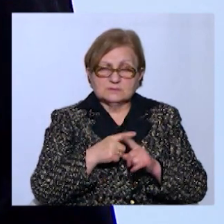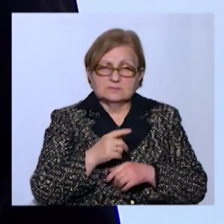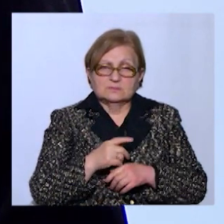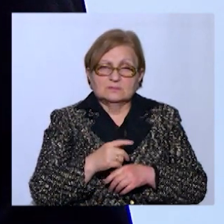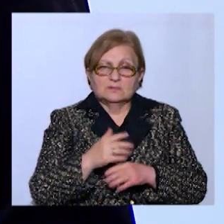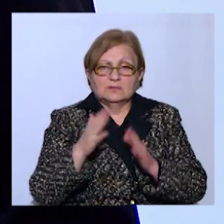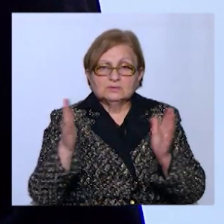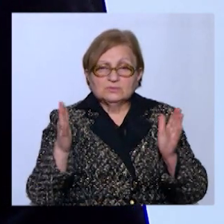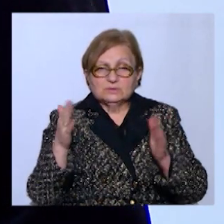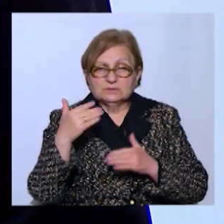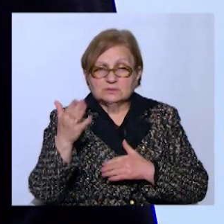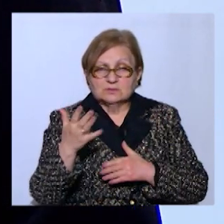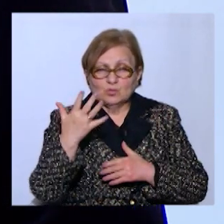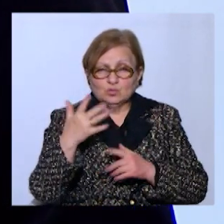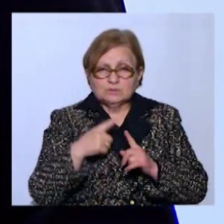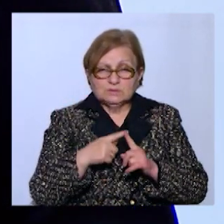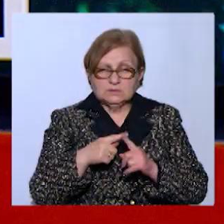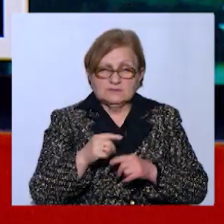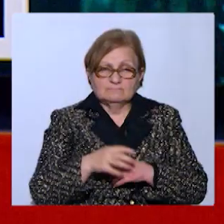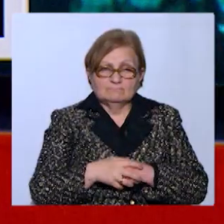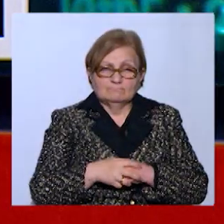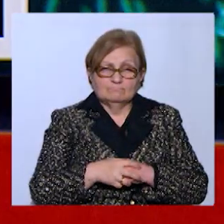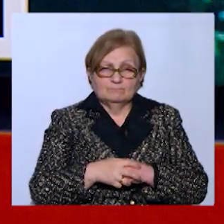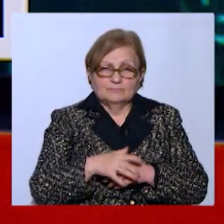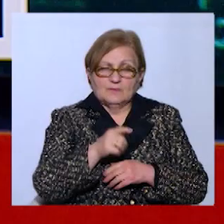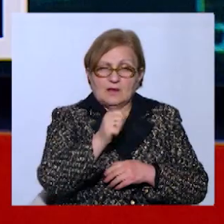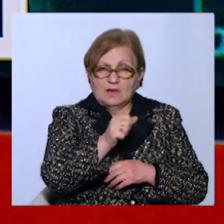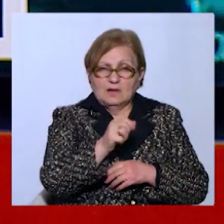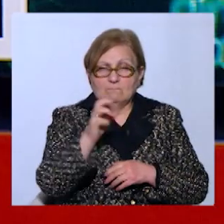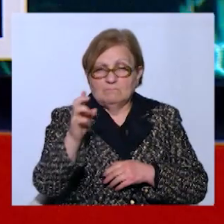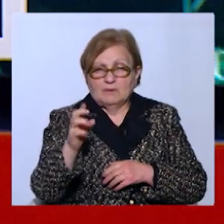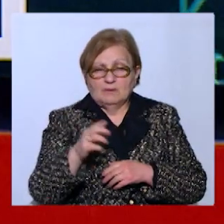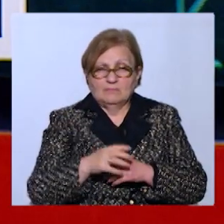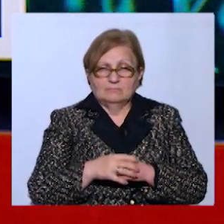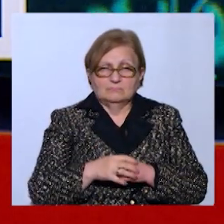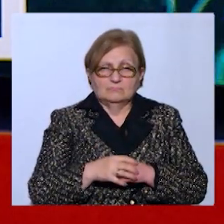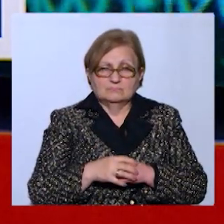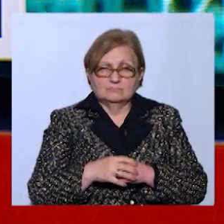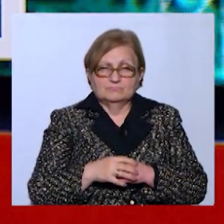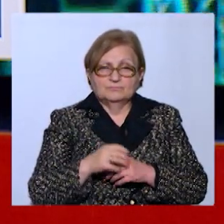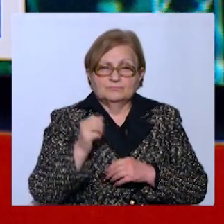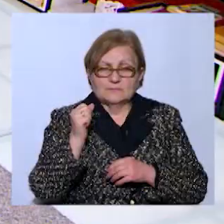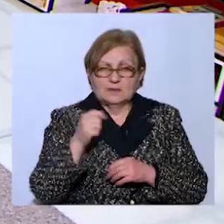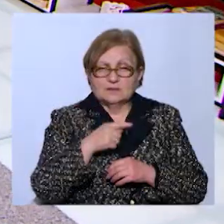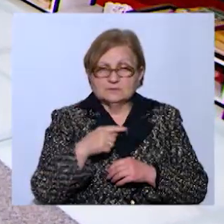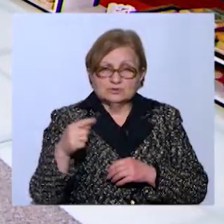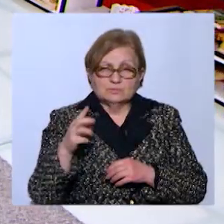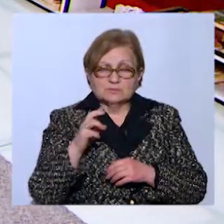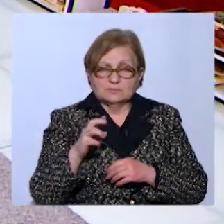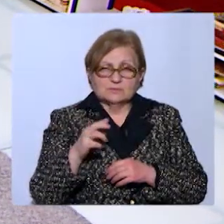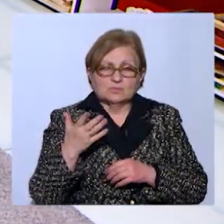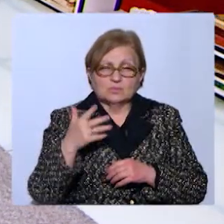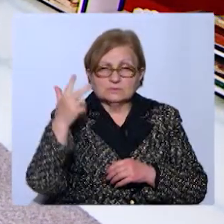დიდი გვერდი აღვნიშნოთ 5x-ით, ხო? ეს არის A გვერდი, ეს არის B. ესე იგი A ისე შეეფარდება B-ს,